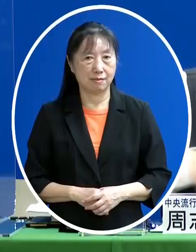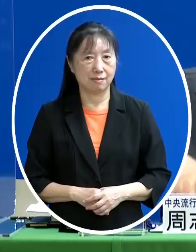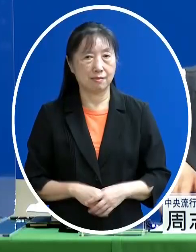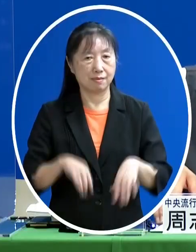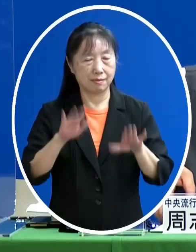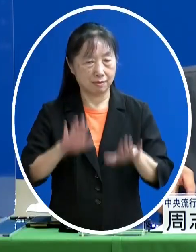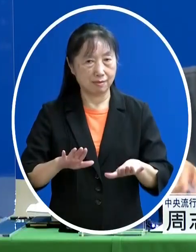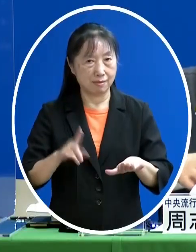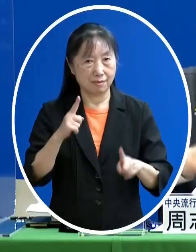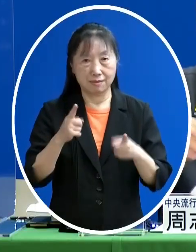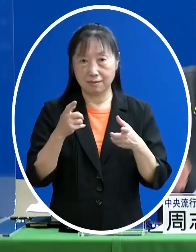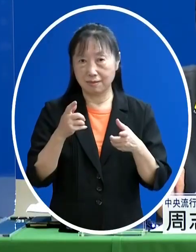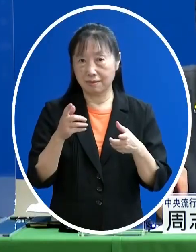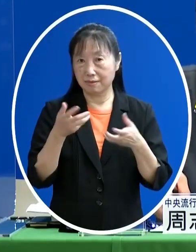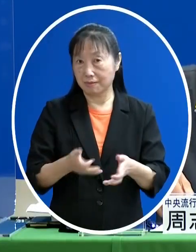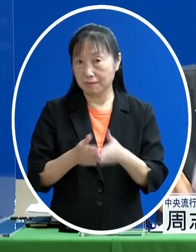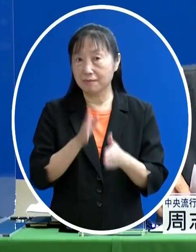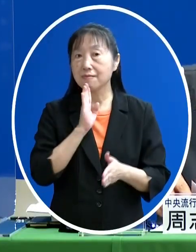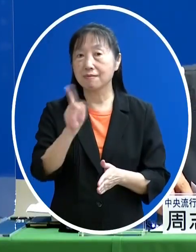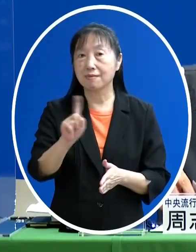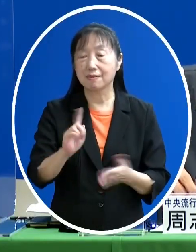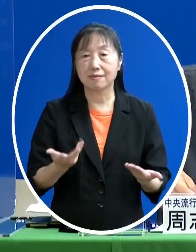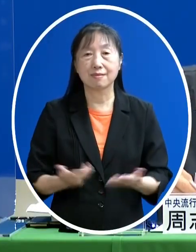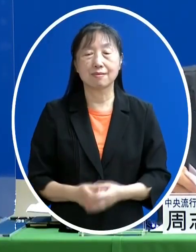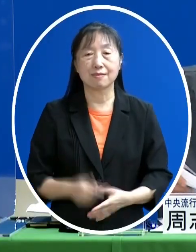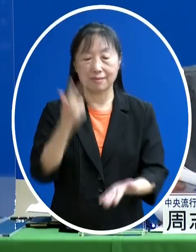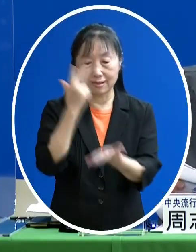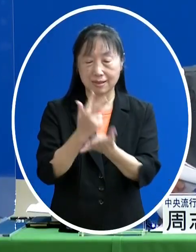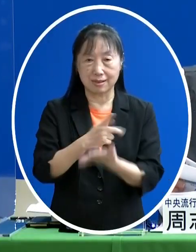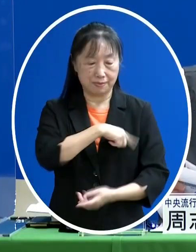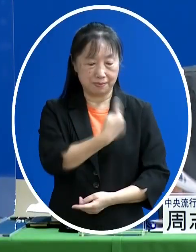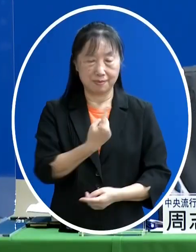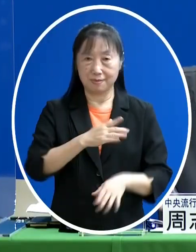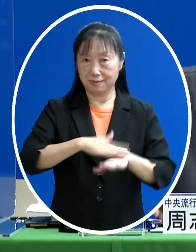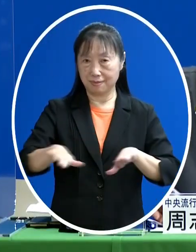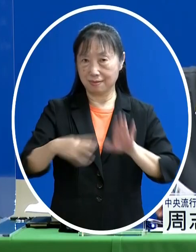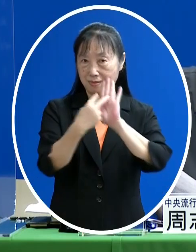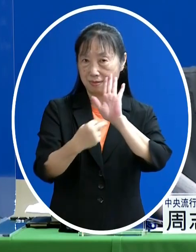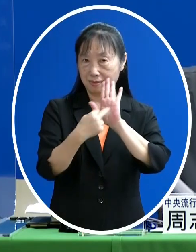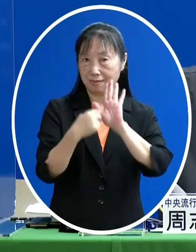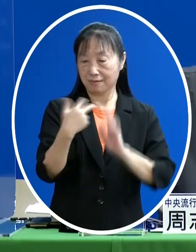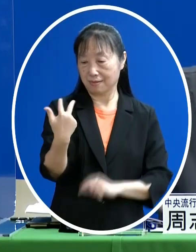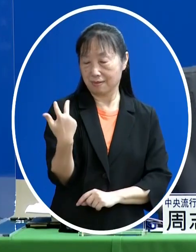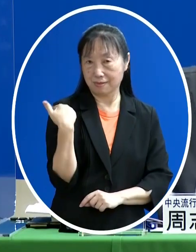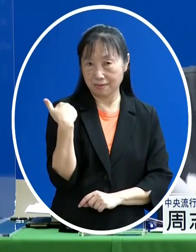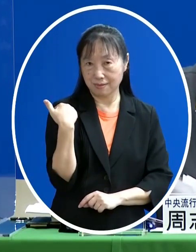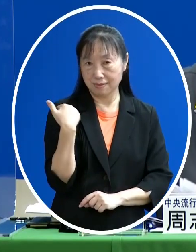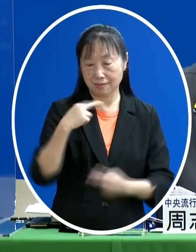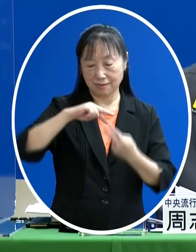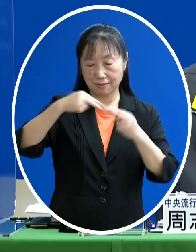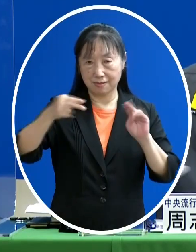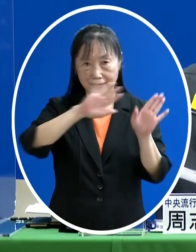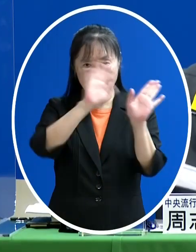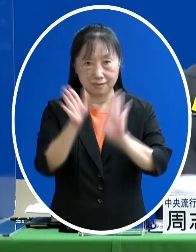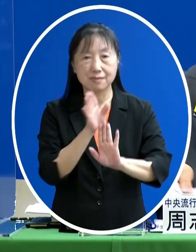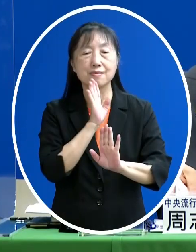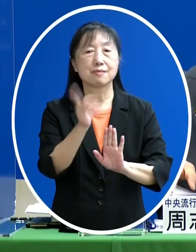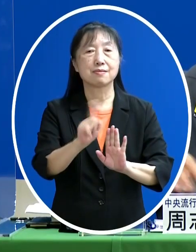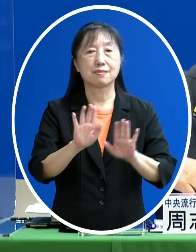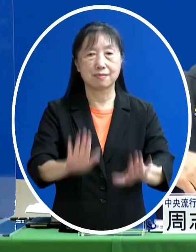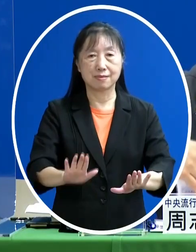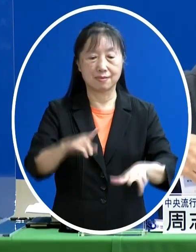好，那今天比较重要的是跟大家报告，我们每一周一哈都会跟大家说明上一周定序的情形哈。那我